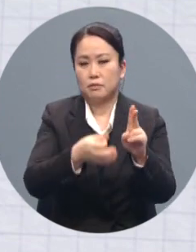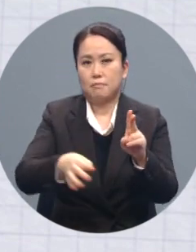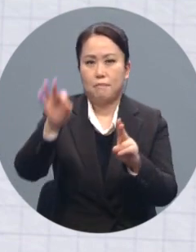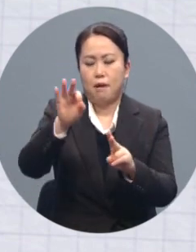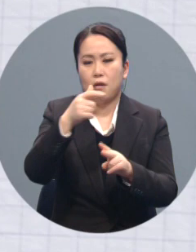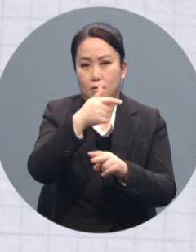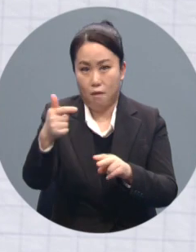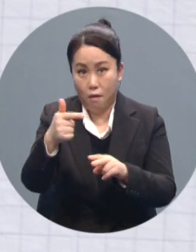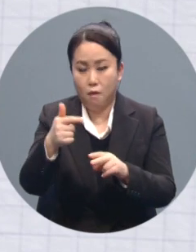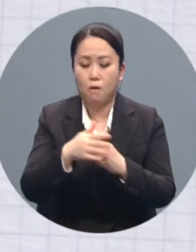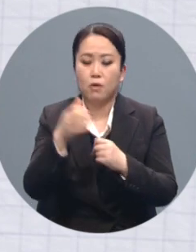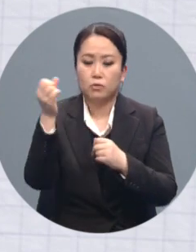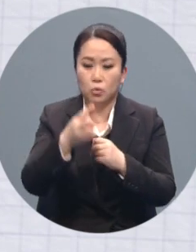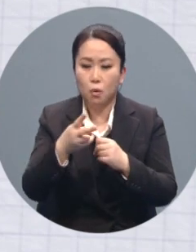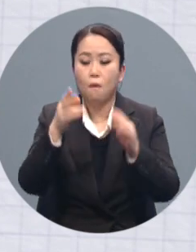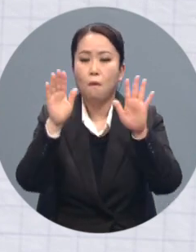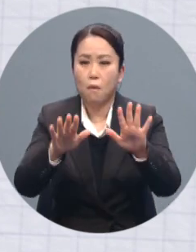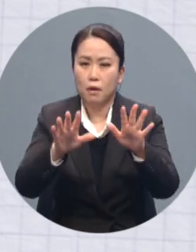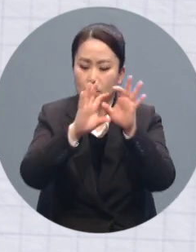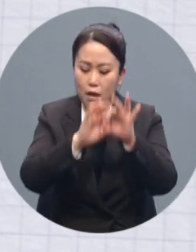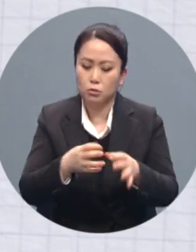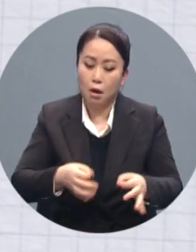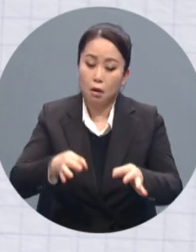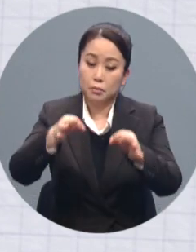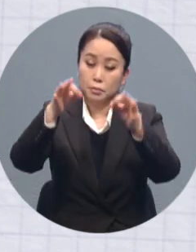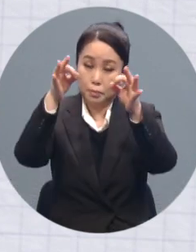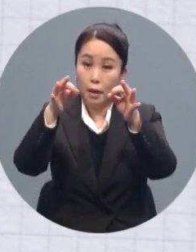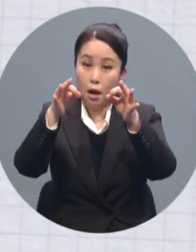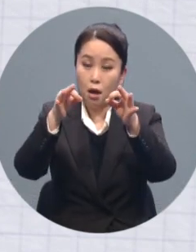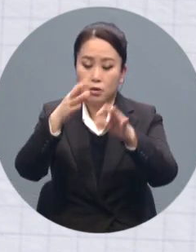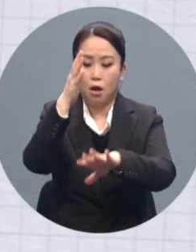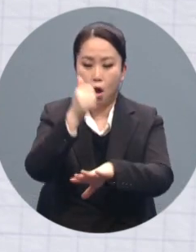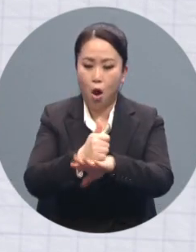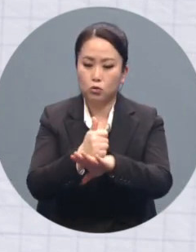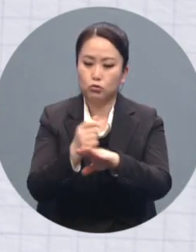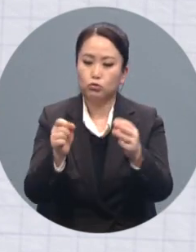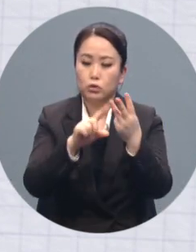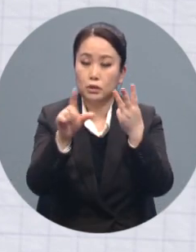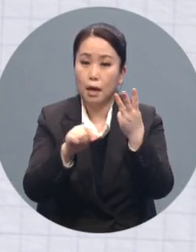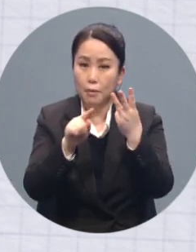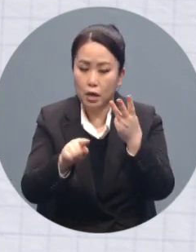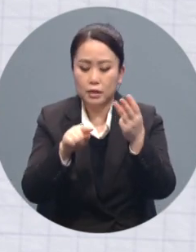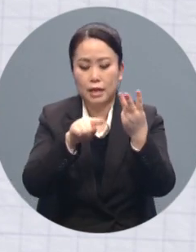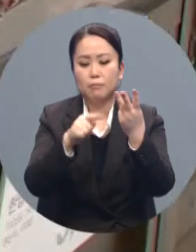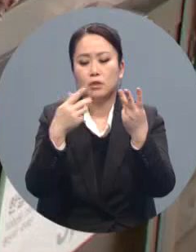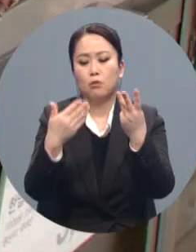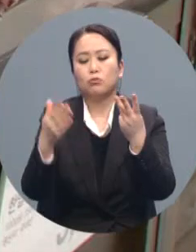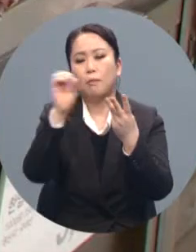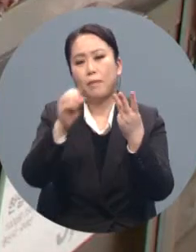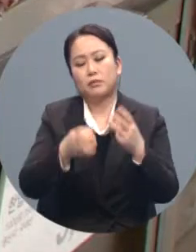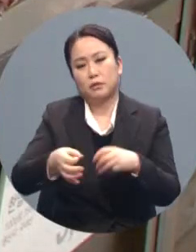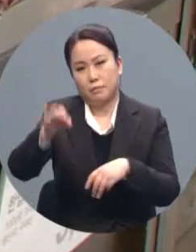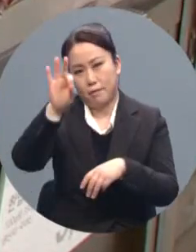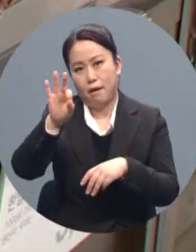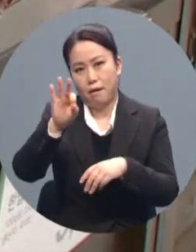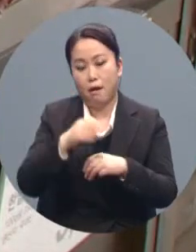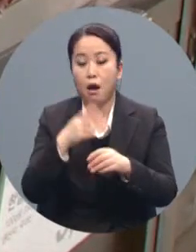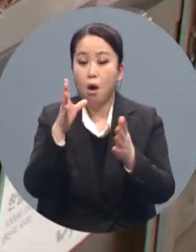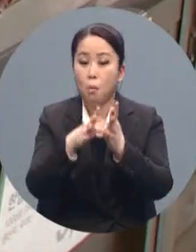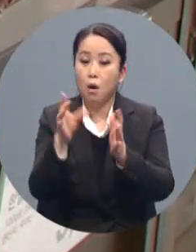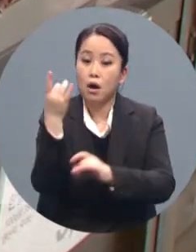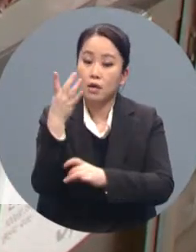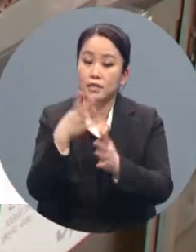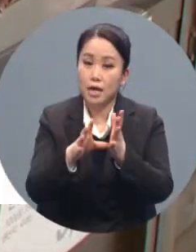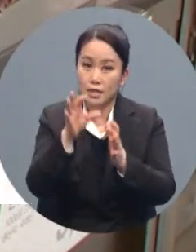껑충 뛰어 오르기 시작하더니 계속 올라 지난달에는 3.9%까지 올랐습니다. 원자재